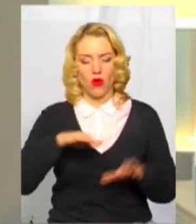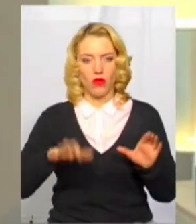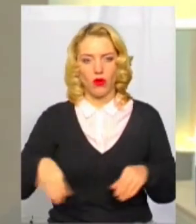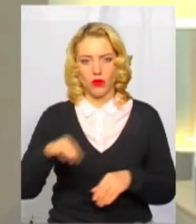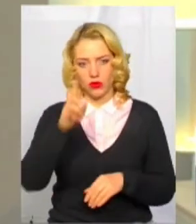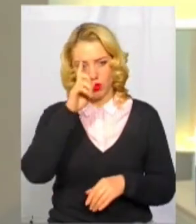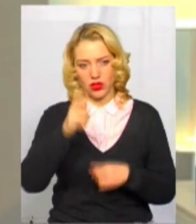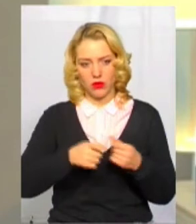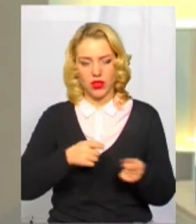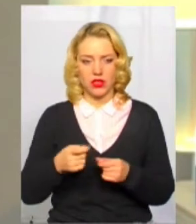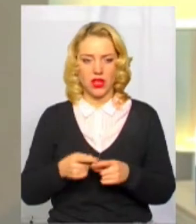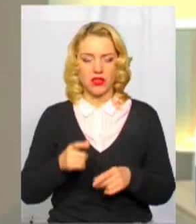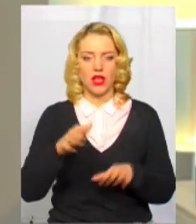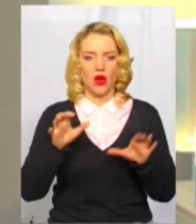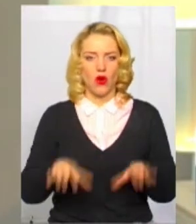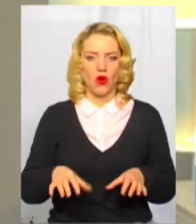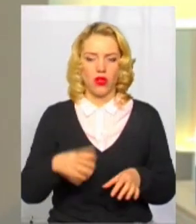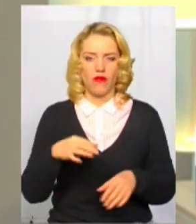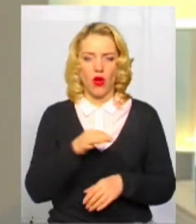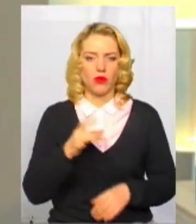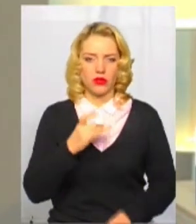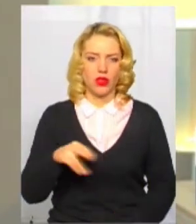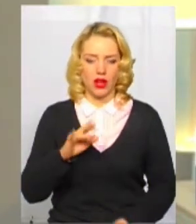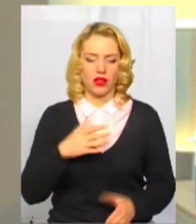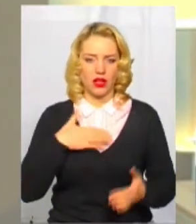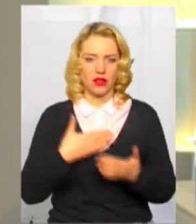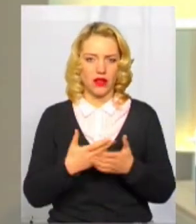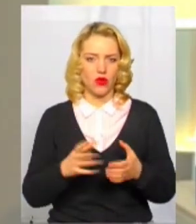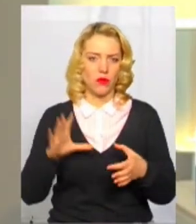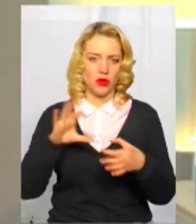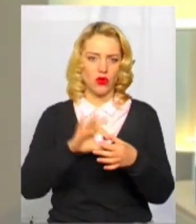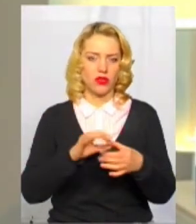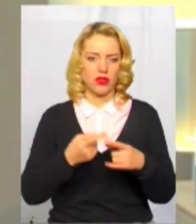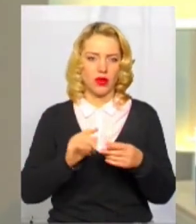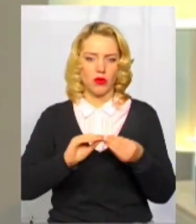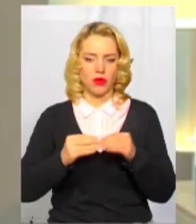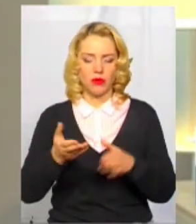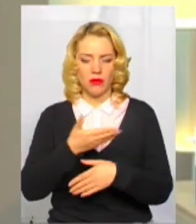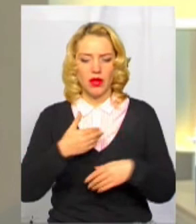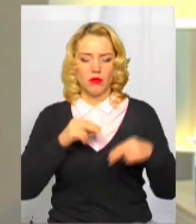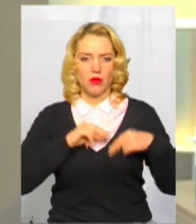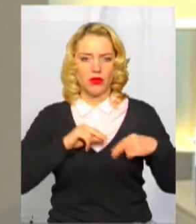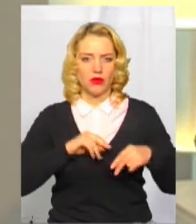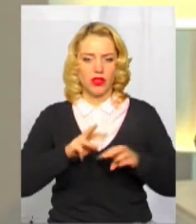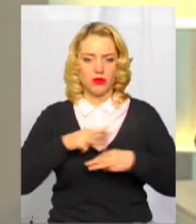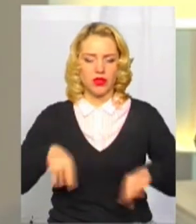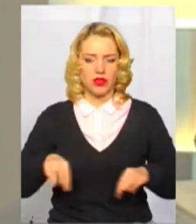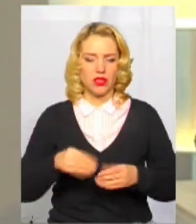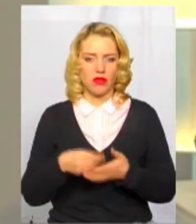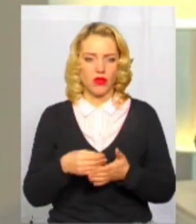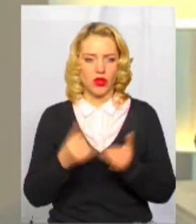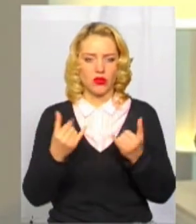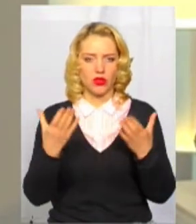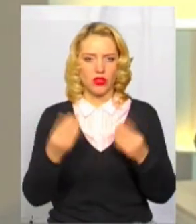голова обласної ради активно підключилися до цієї проблеми. Ми попрацювали з Міністерством фінансів. На сьогоднішній день